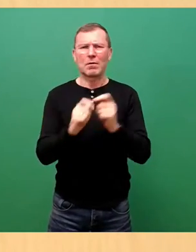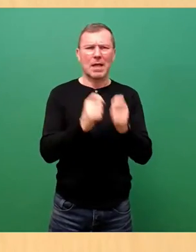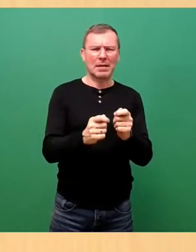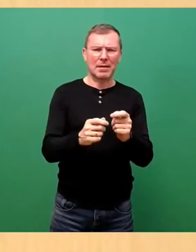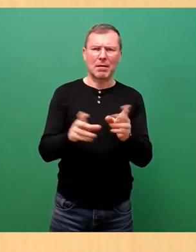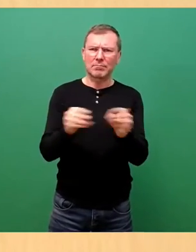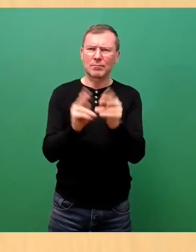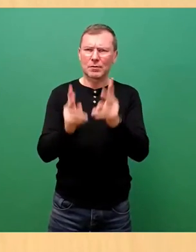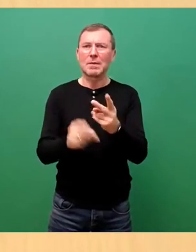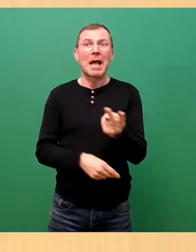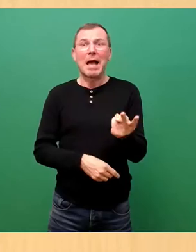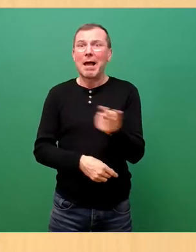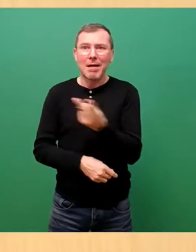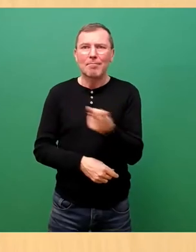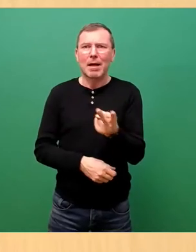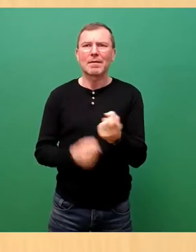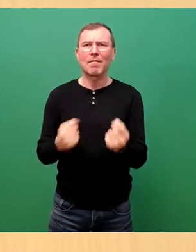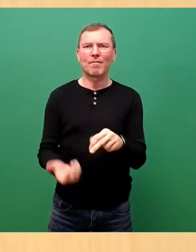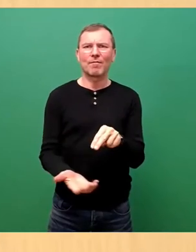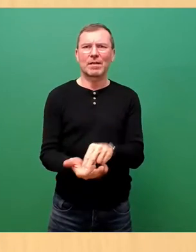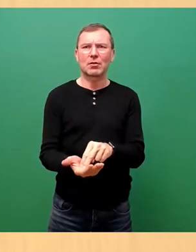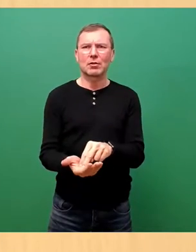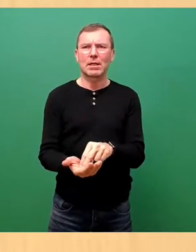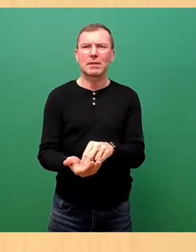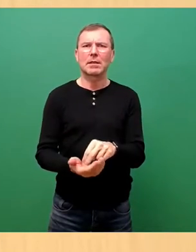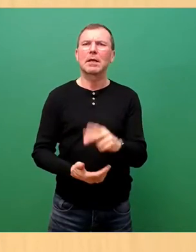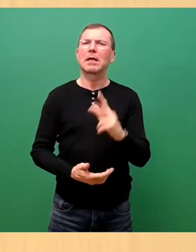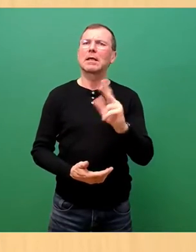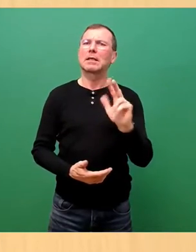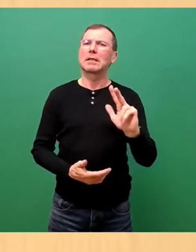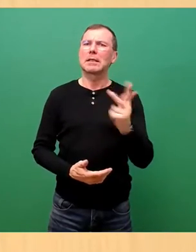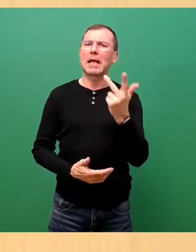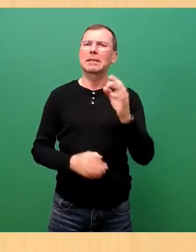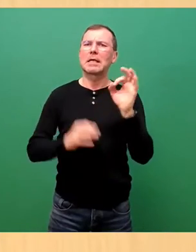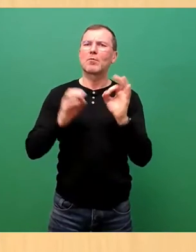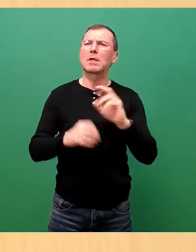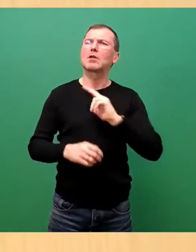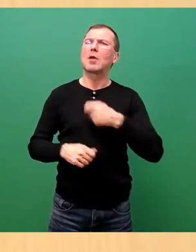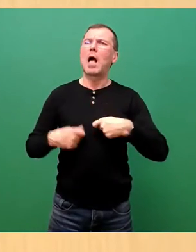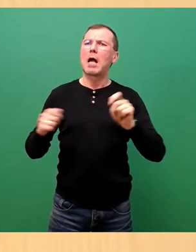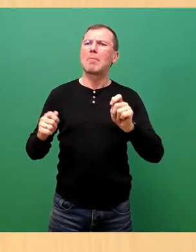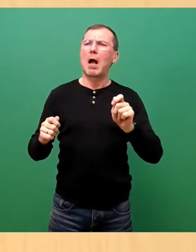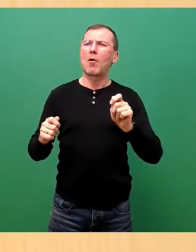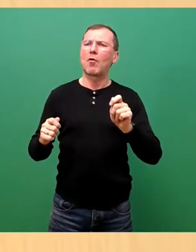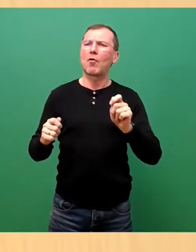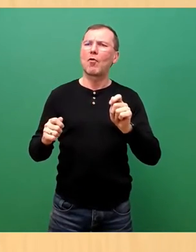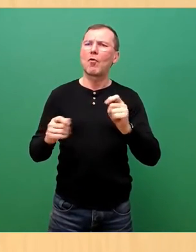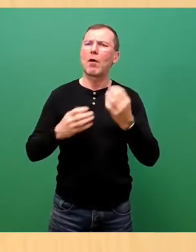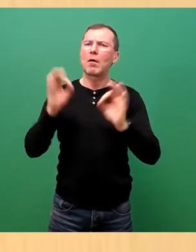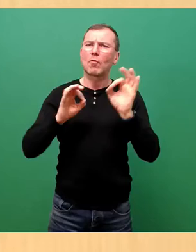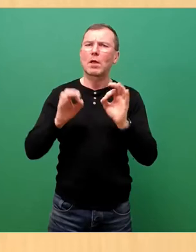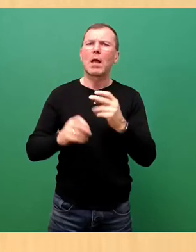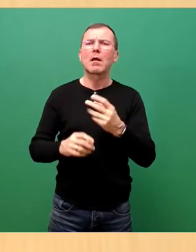dass in beiden festgestellt wird, dass eine 30-prozentige Sozialbauquote notwendig ist, um